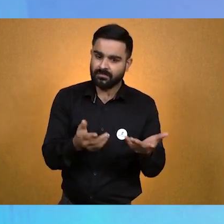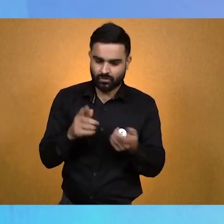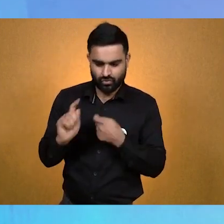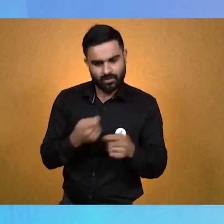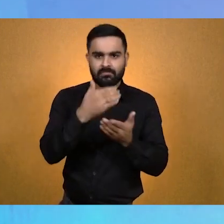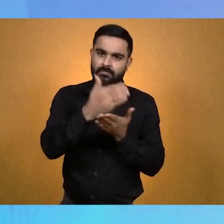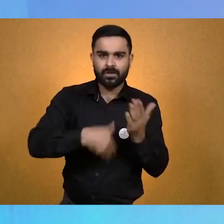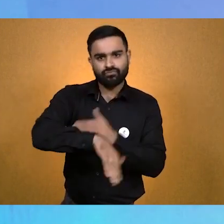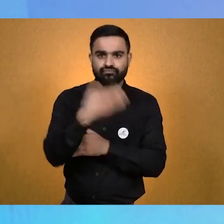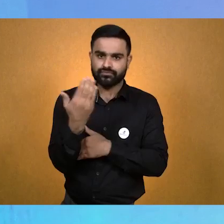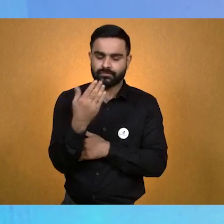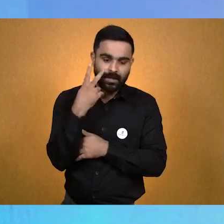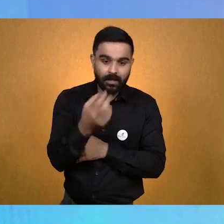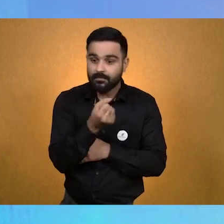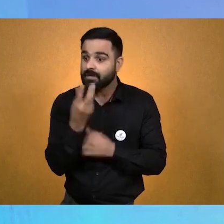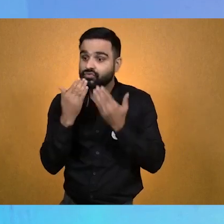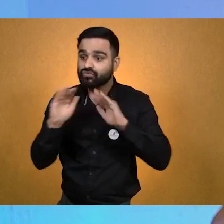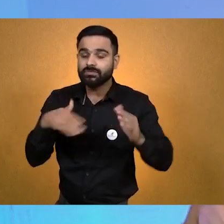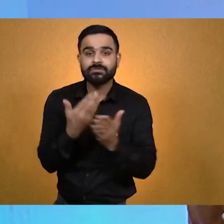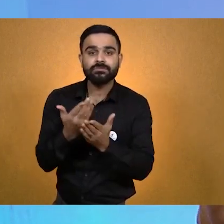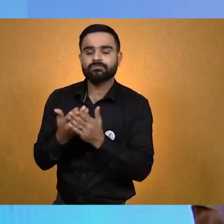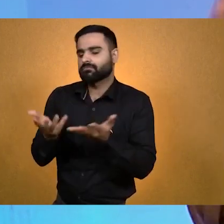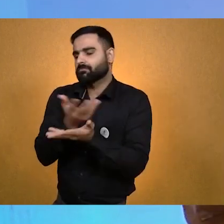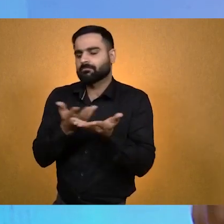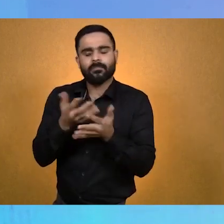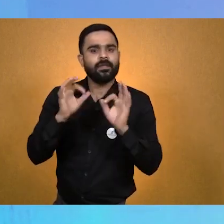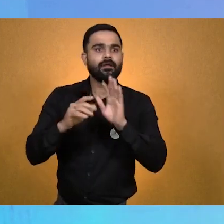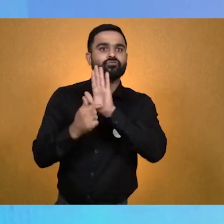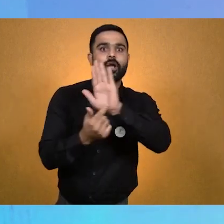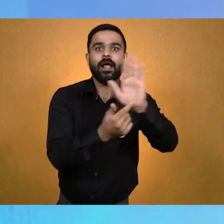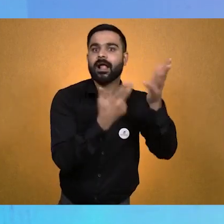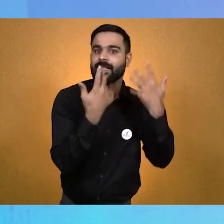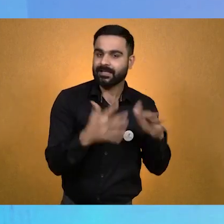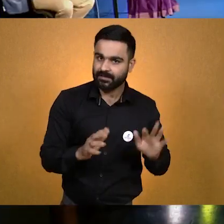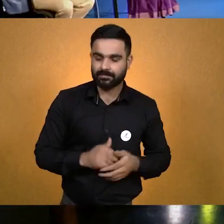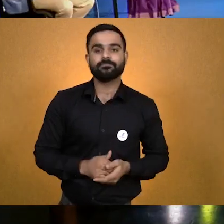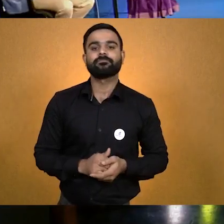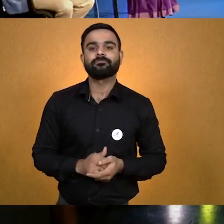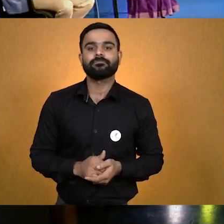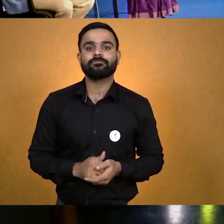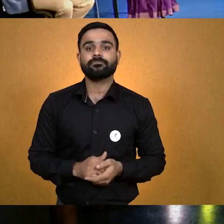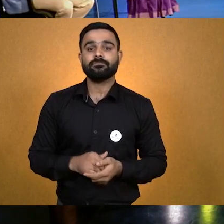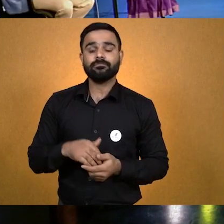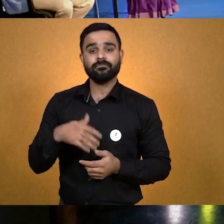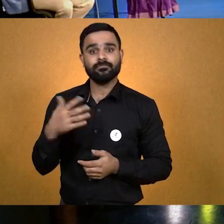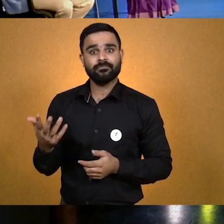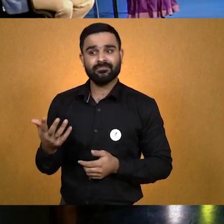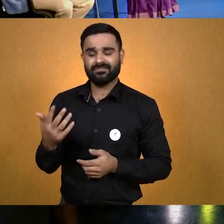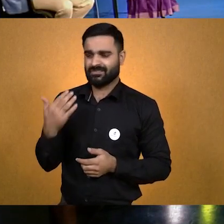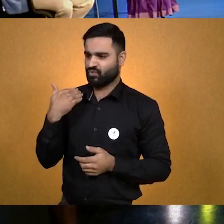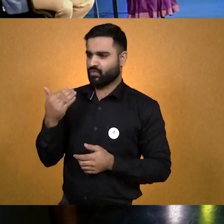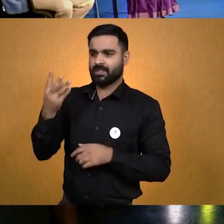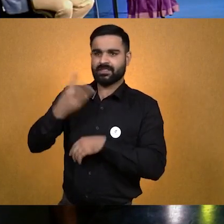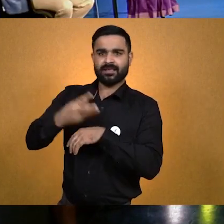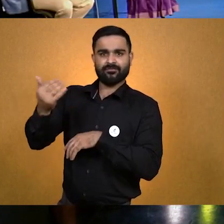क्रिकेट का प्रोग्राम करते हैं आपके यहाँ. Let us see how many kids come. सारी बात हो गई, हमने प्रचार प्रसार कर दिया. He calls me